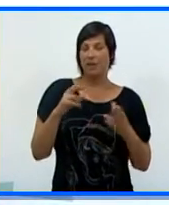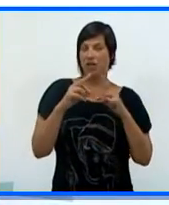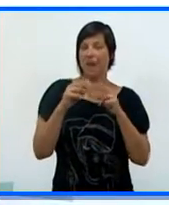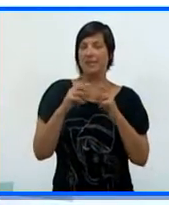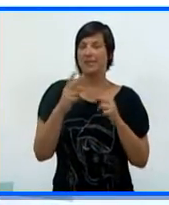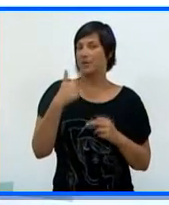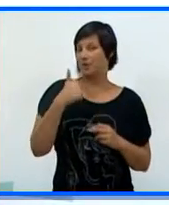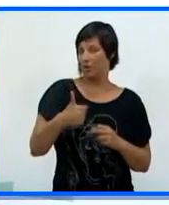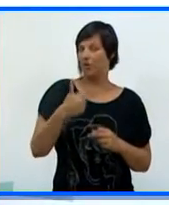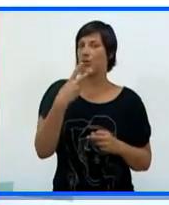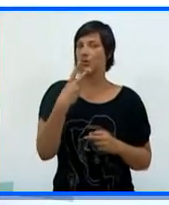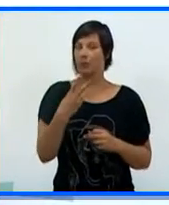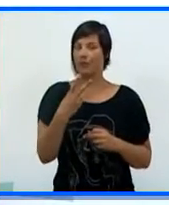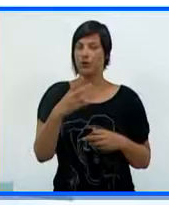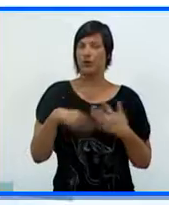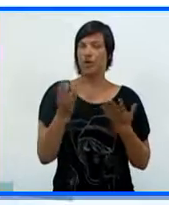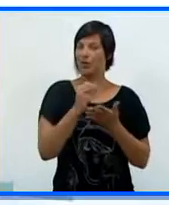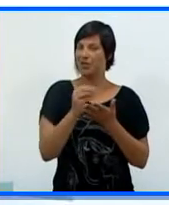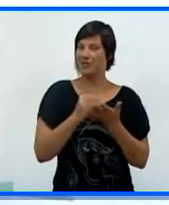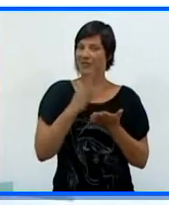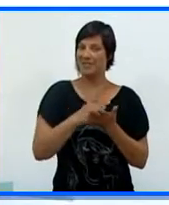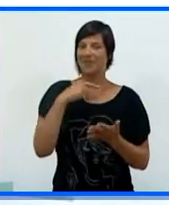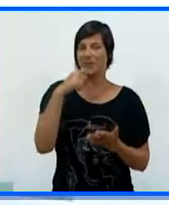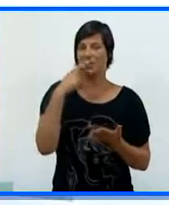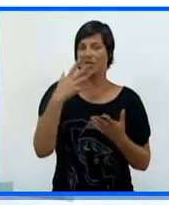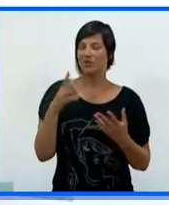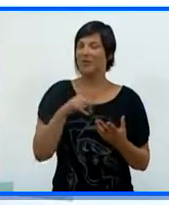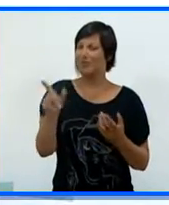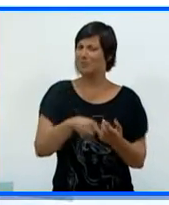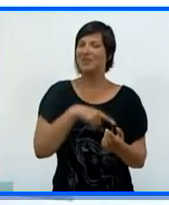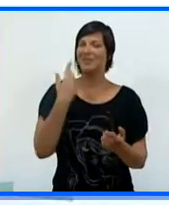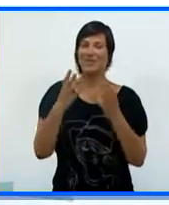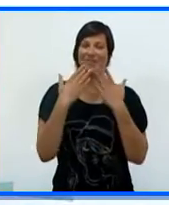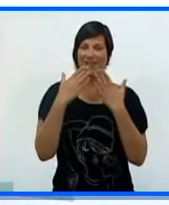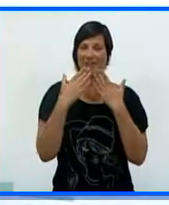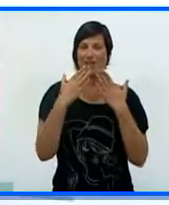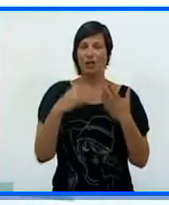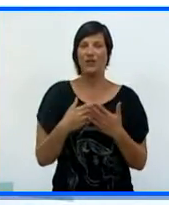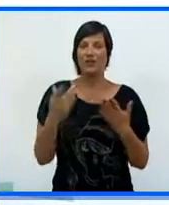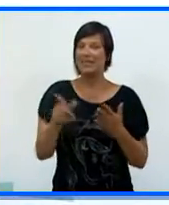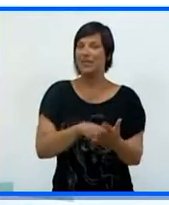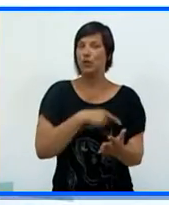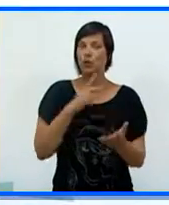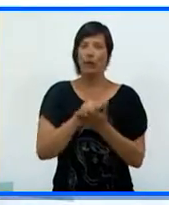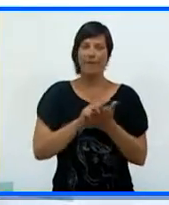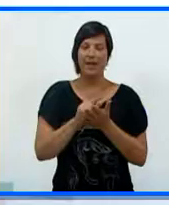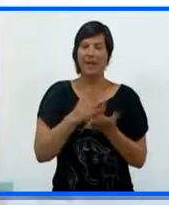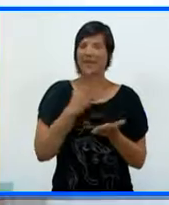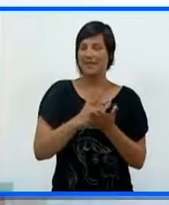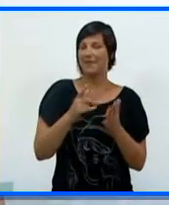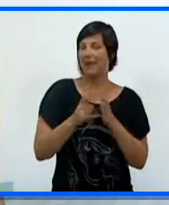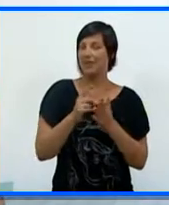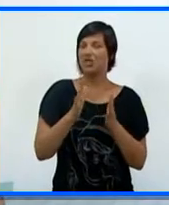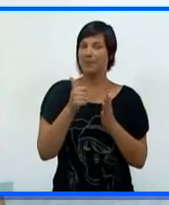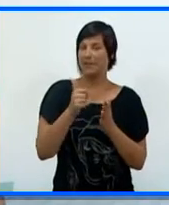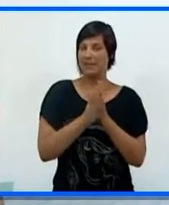abecedu jednoručnu i dvoručnu, ali ako ideš pisati svaku riječ po riječ, onda ne bi završila razgovor za dugo vremena, tako da svaka riječ